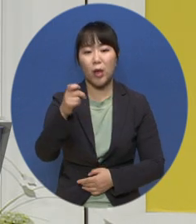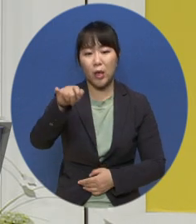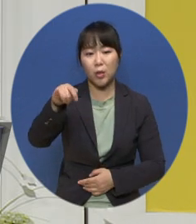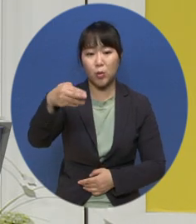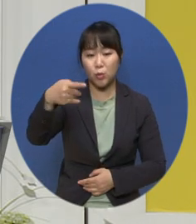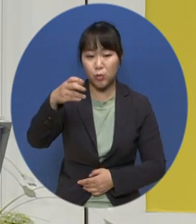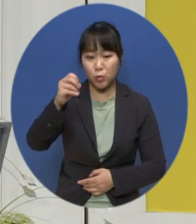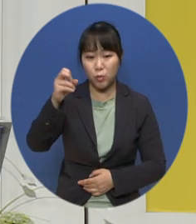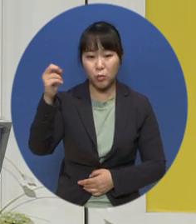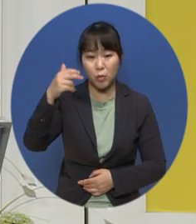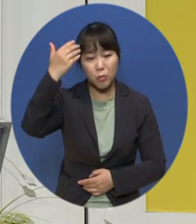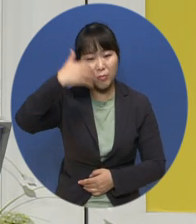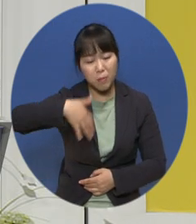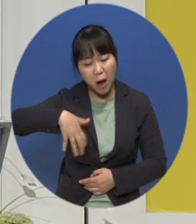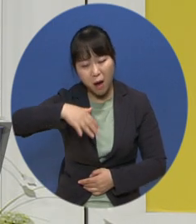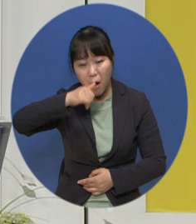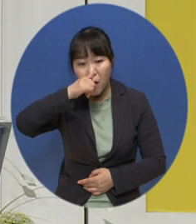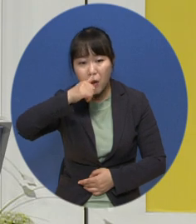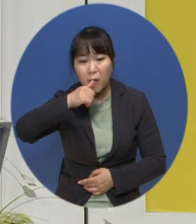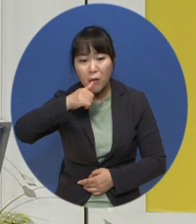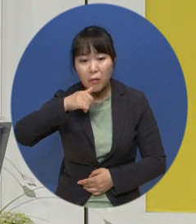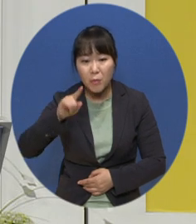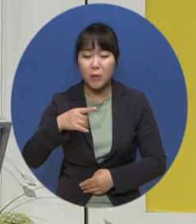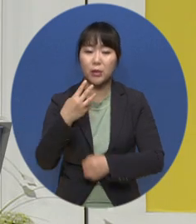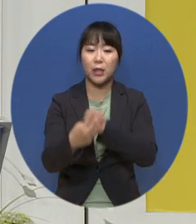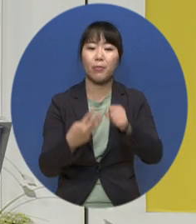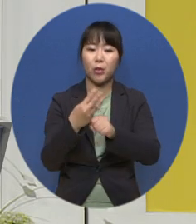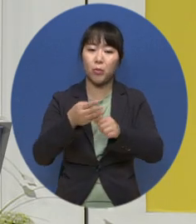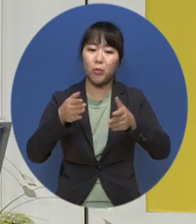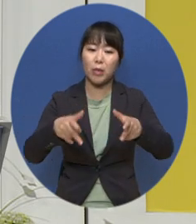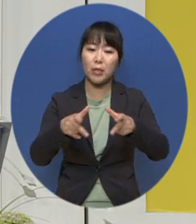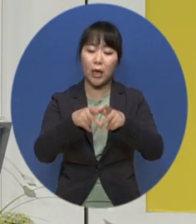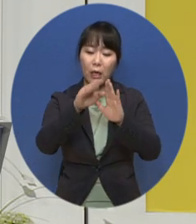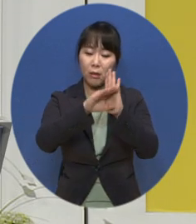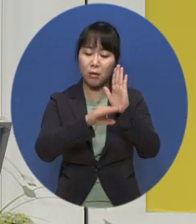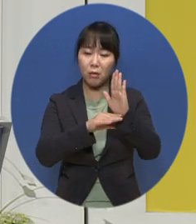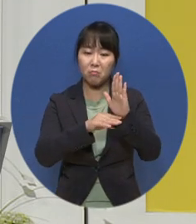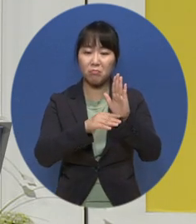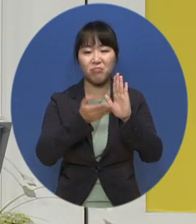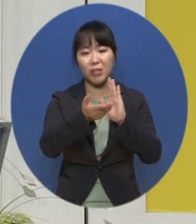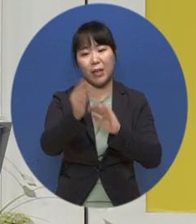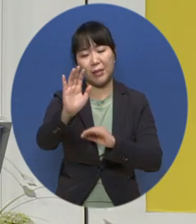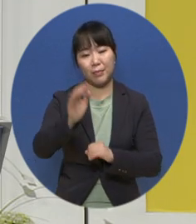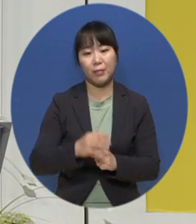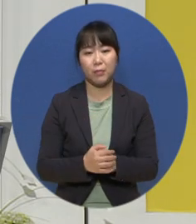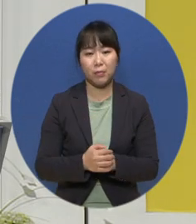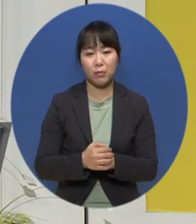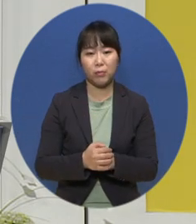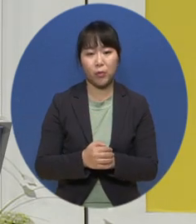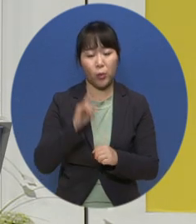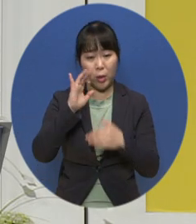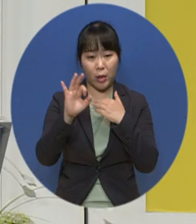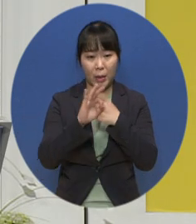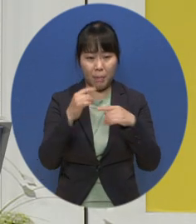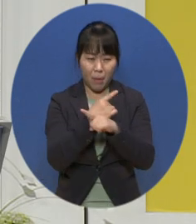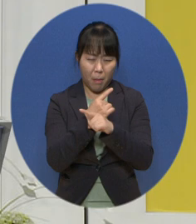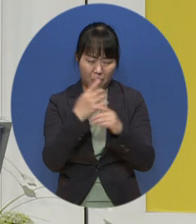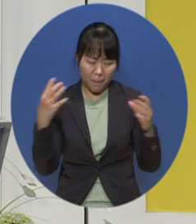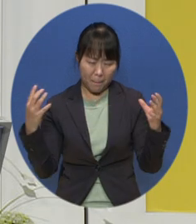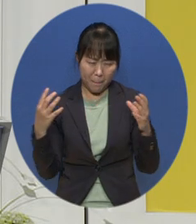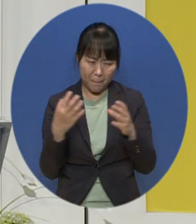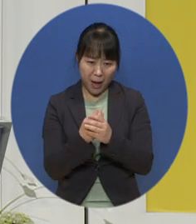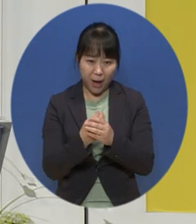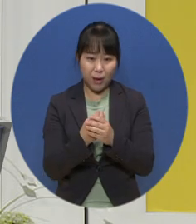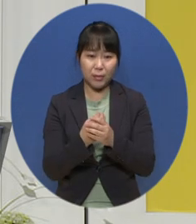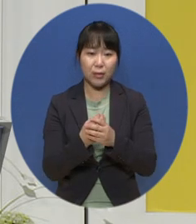이라 1 몇 열정은 3년 동안은 장애인 등급을 두질 않습니다 음 완치율이 야간 7시 반 5%